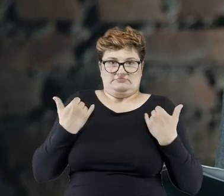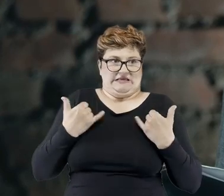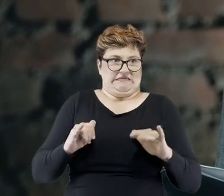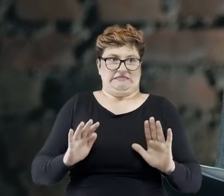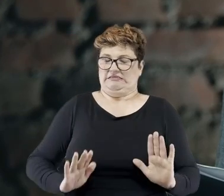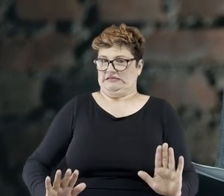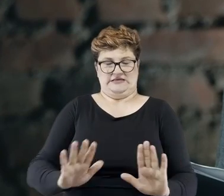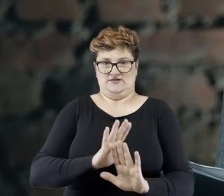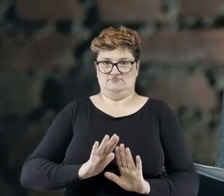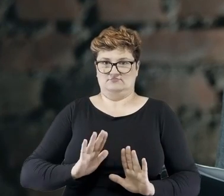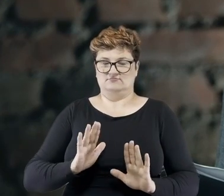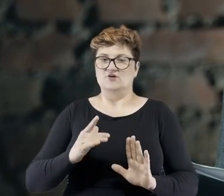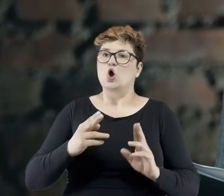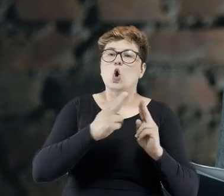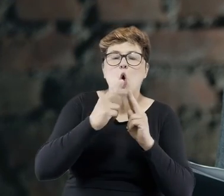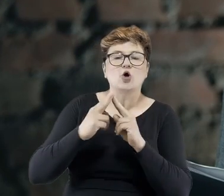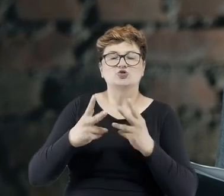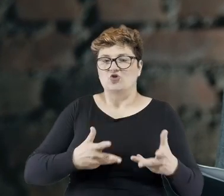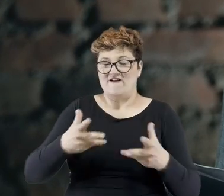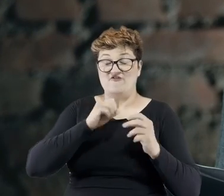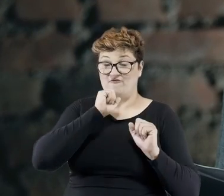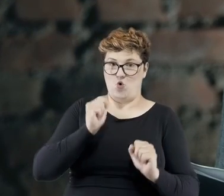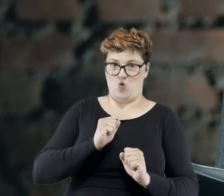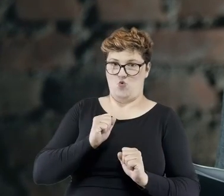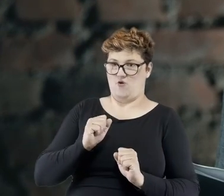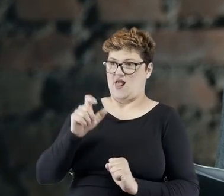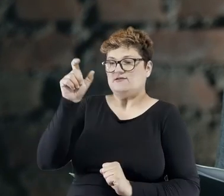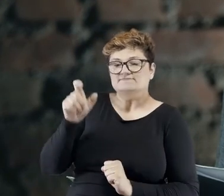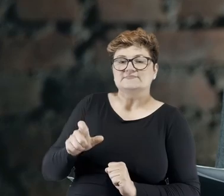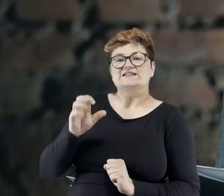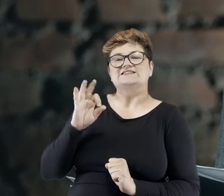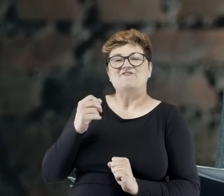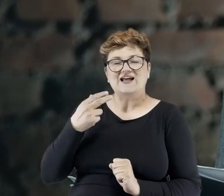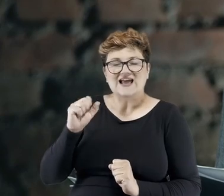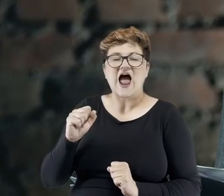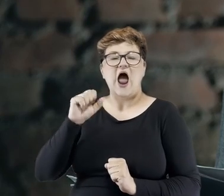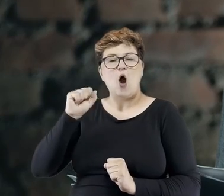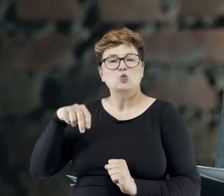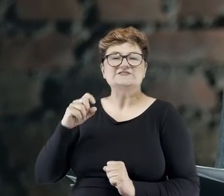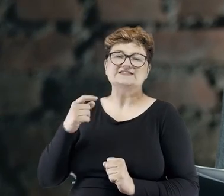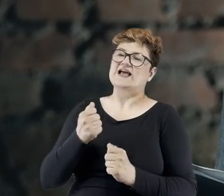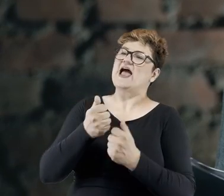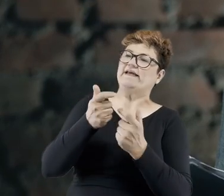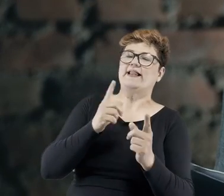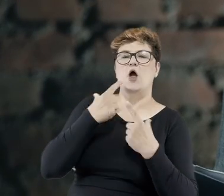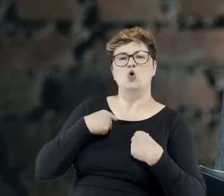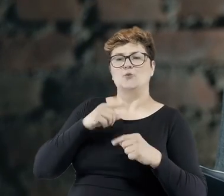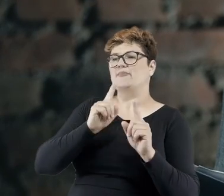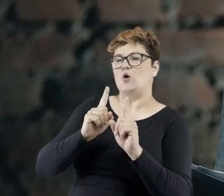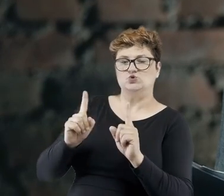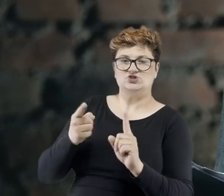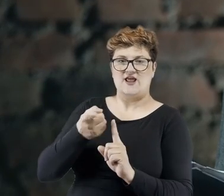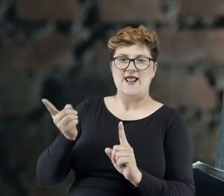ma prawie żadnych kontaktów towarzyskich, właściwie poza Stefanią Augustyńską i paroma nauczycielami,